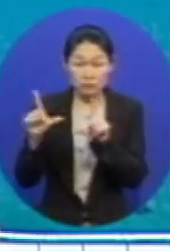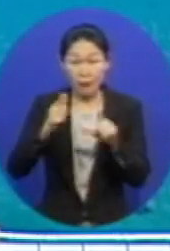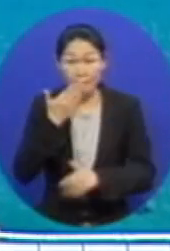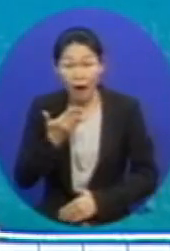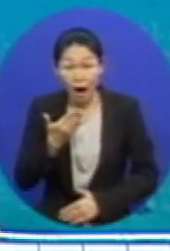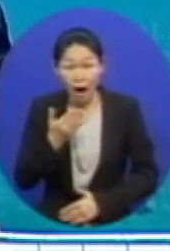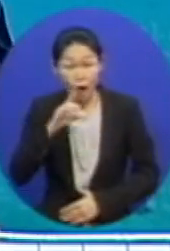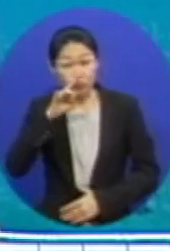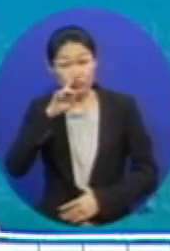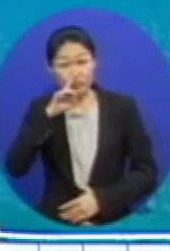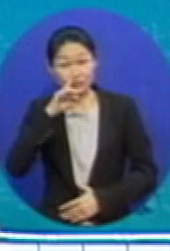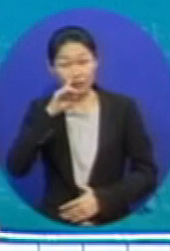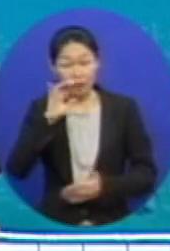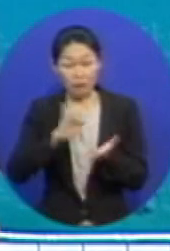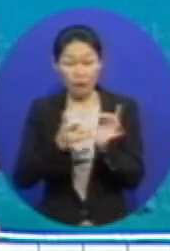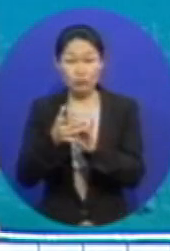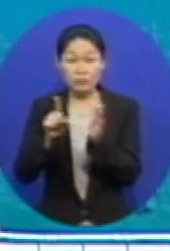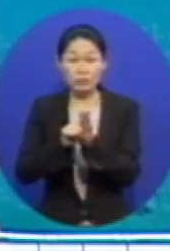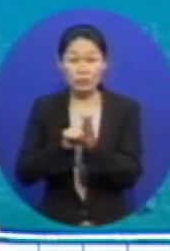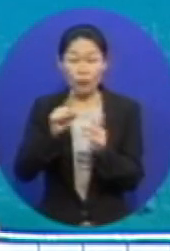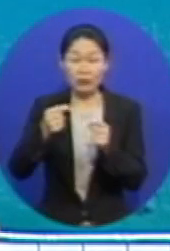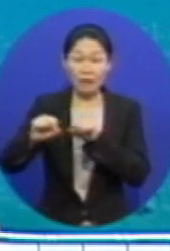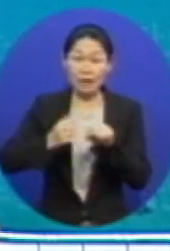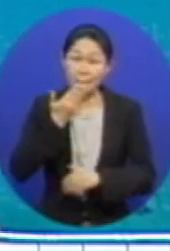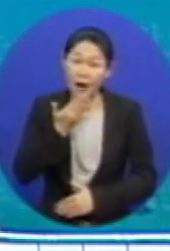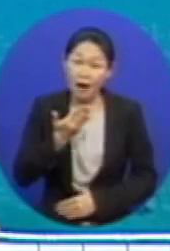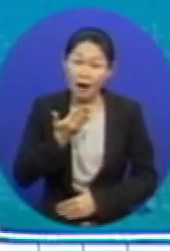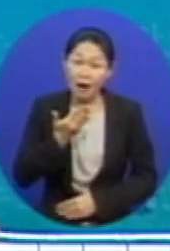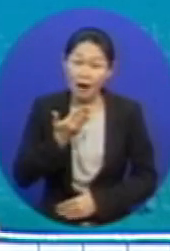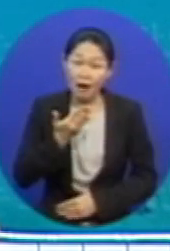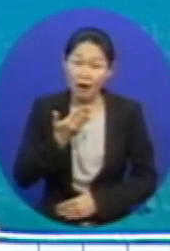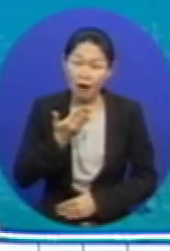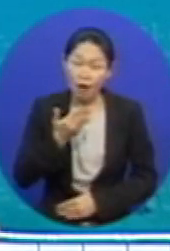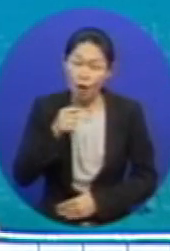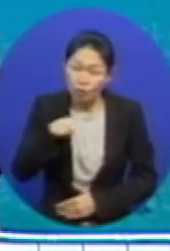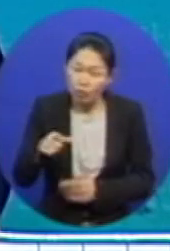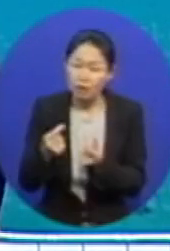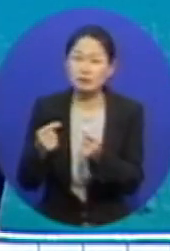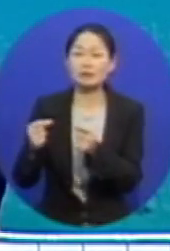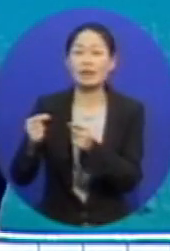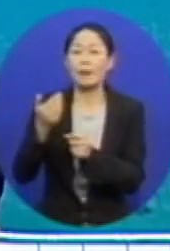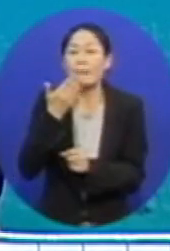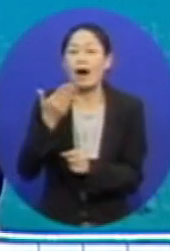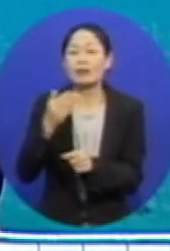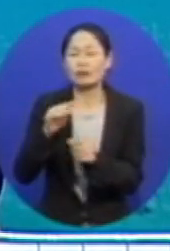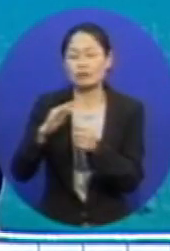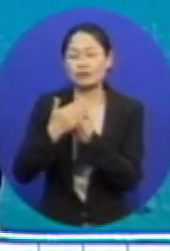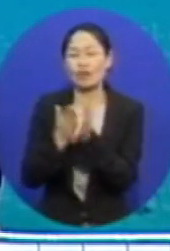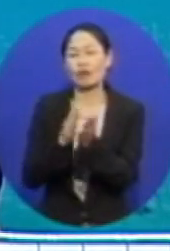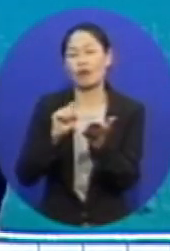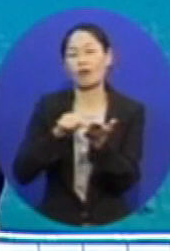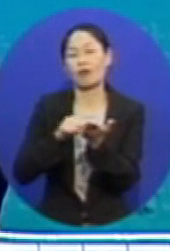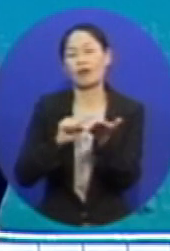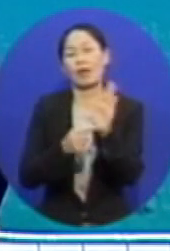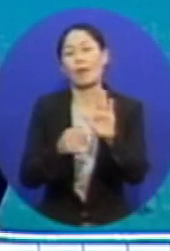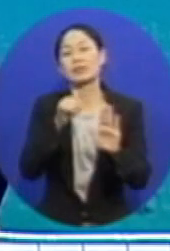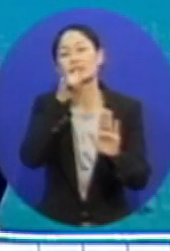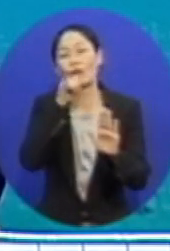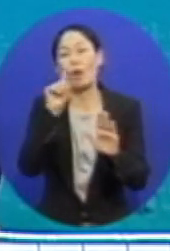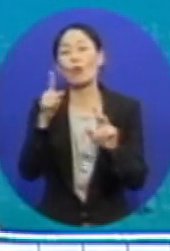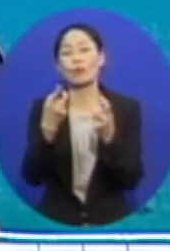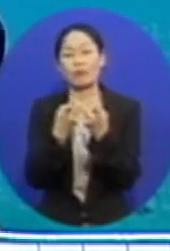들잖아요 예수 믿어도 그렇게 할 수 있는 거예요 그렇게 할 수 있다고 성경의 나오잖아요 어떻게 그렇게